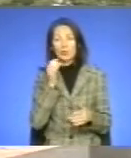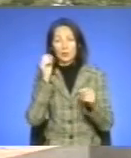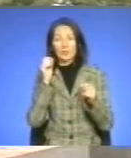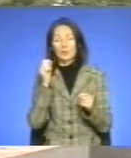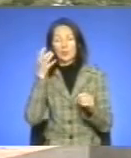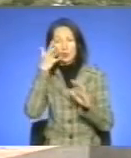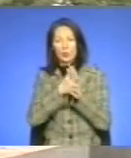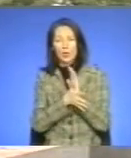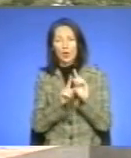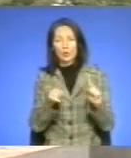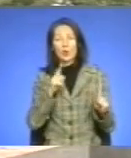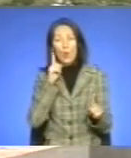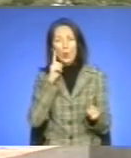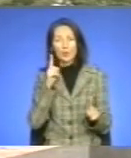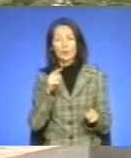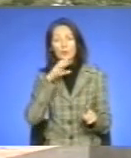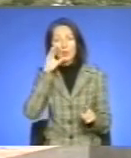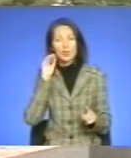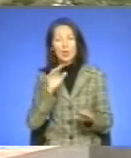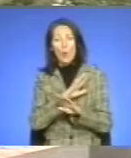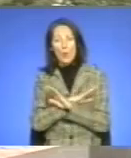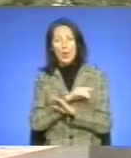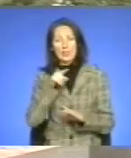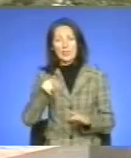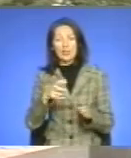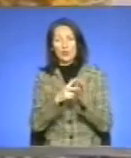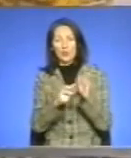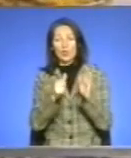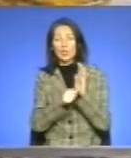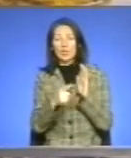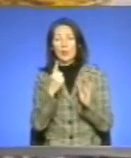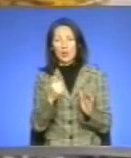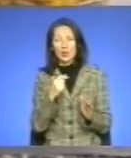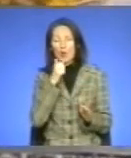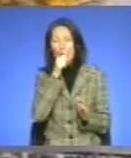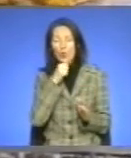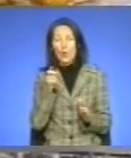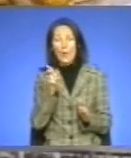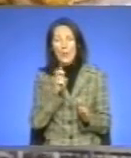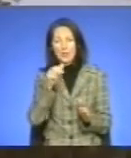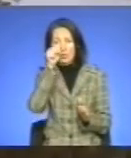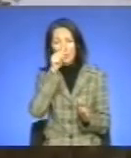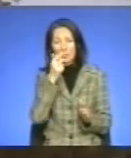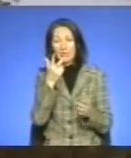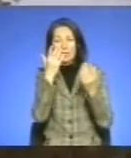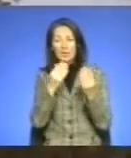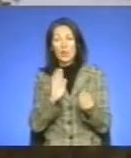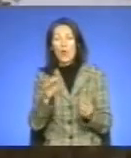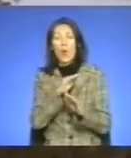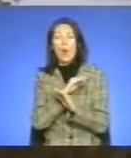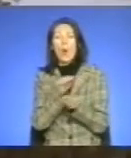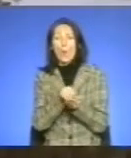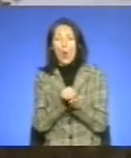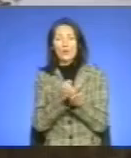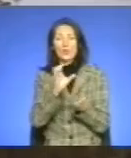стало 10 березня 1861 року. На третій день він був похований на Смоленському цвинтарі у